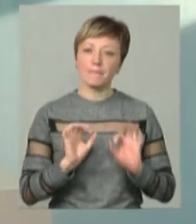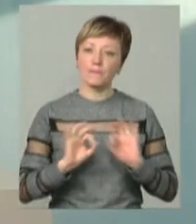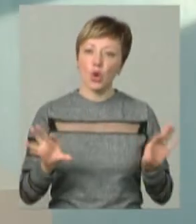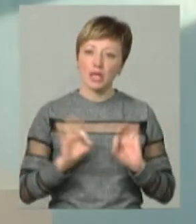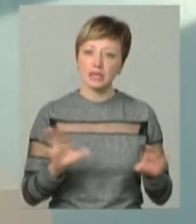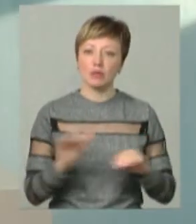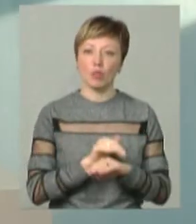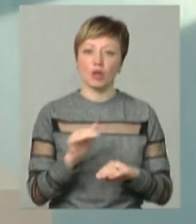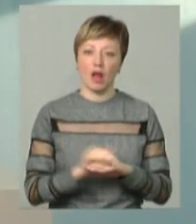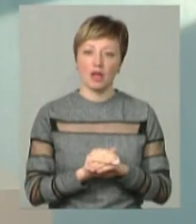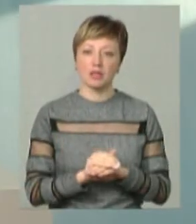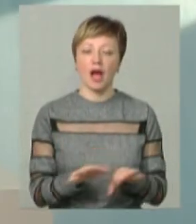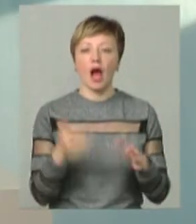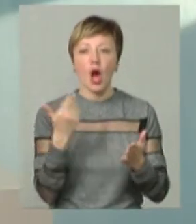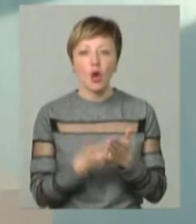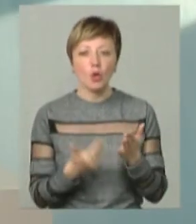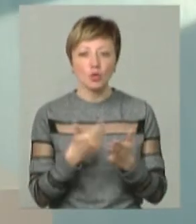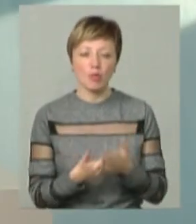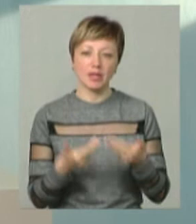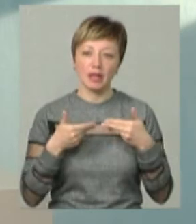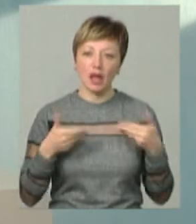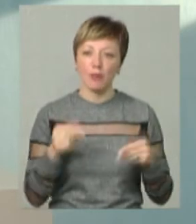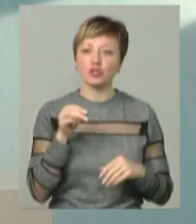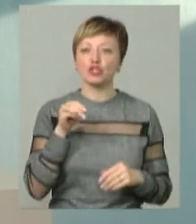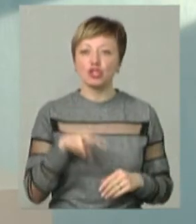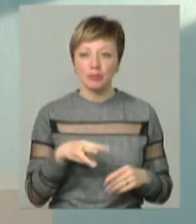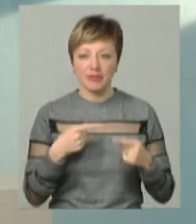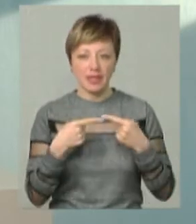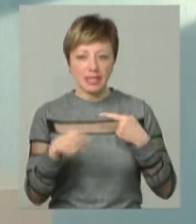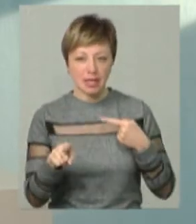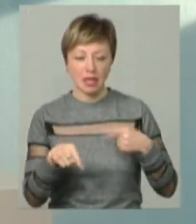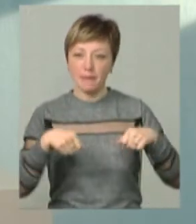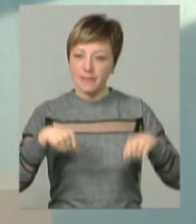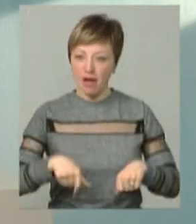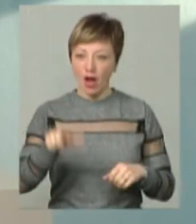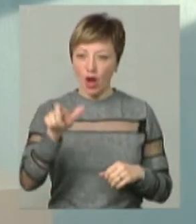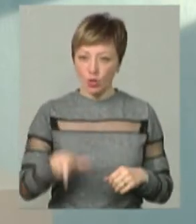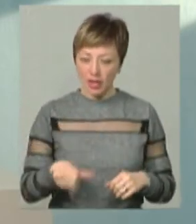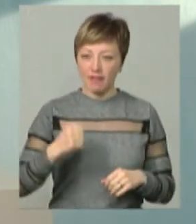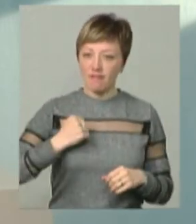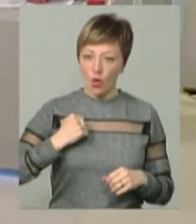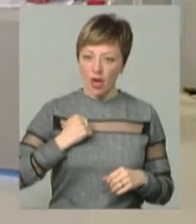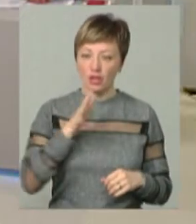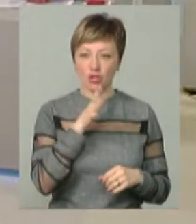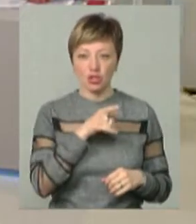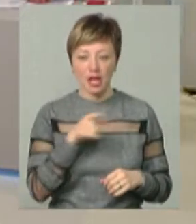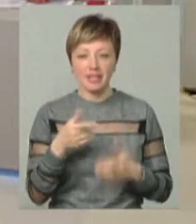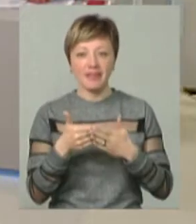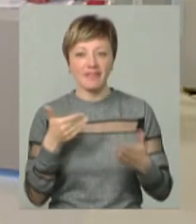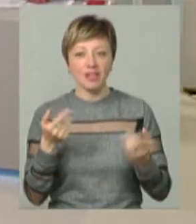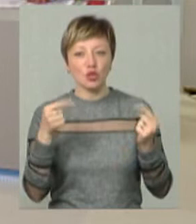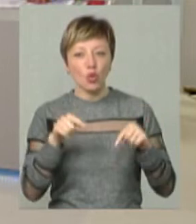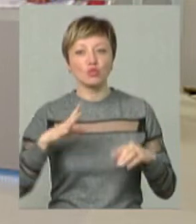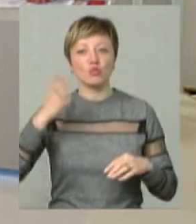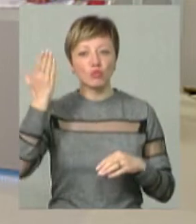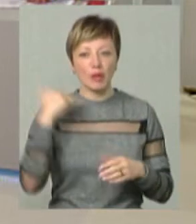поясніть, будь ласка, розтлумачте нам, от чим відрізняються права людини у воєнний час від того, що